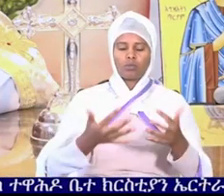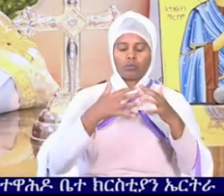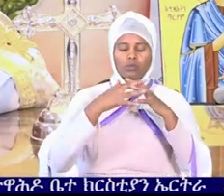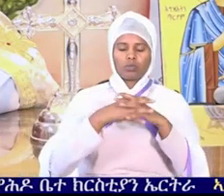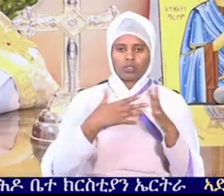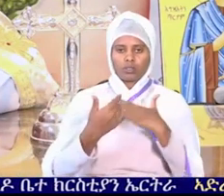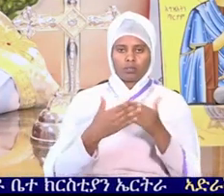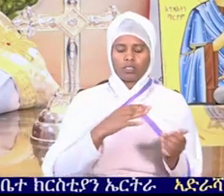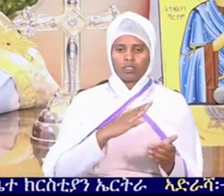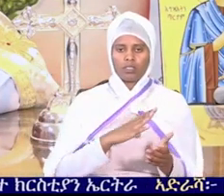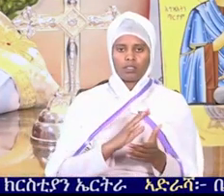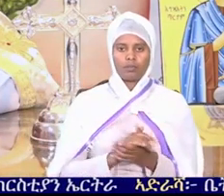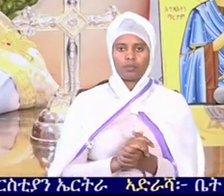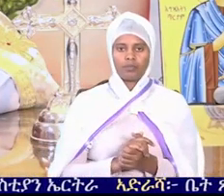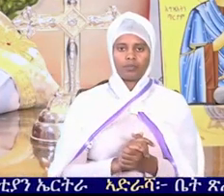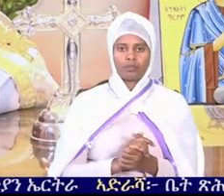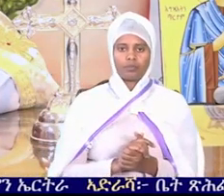كهبوم نسقلي